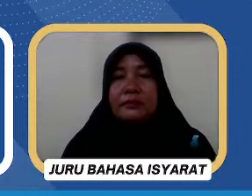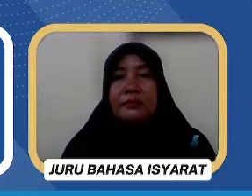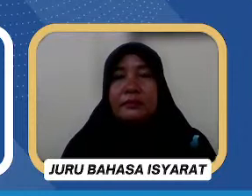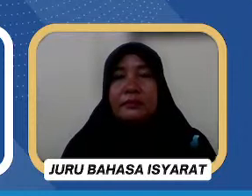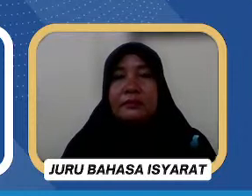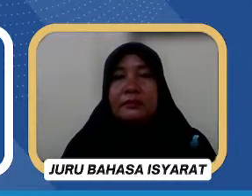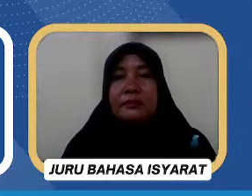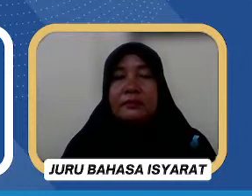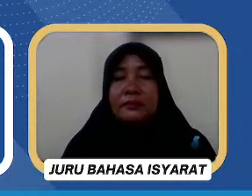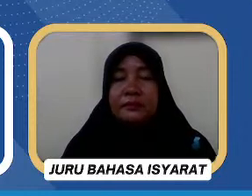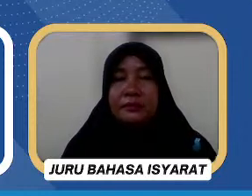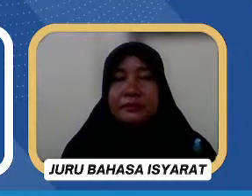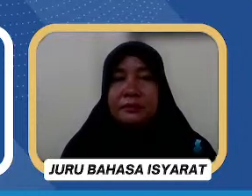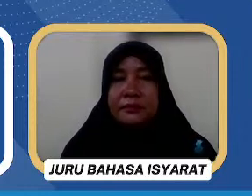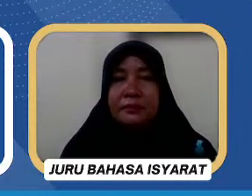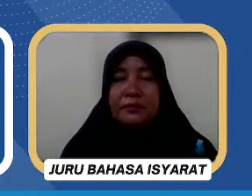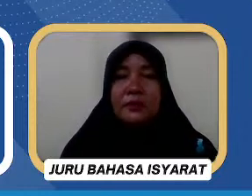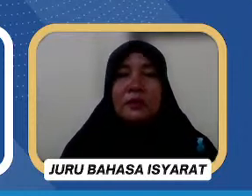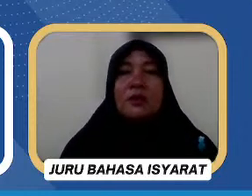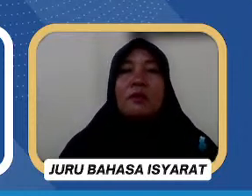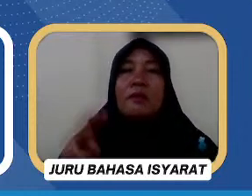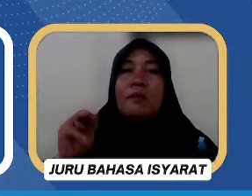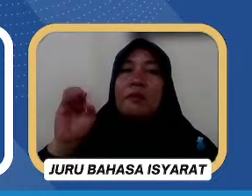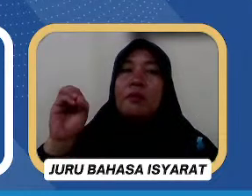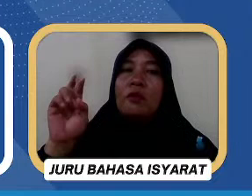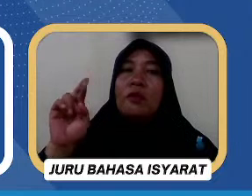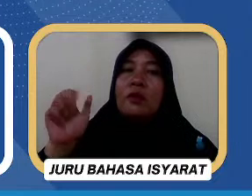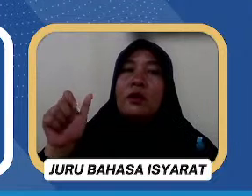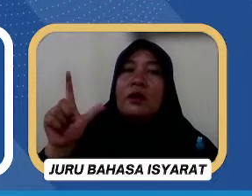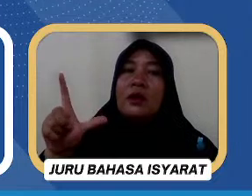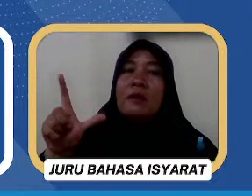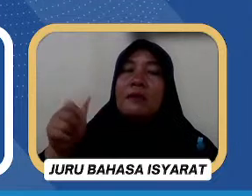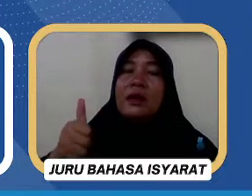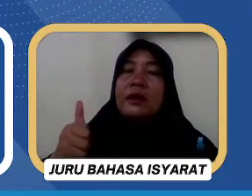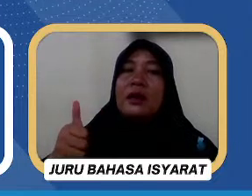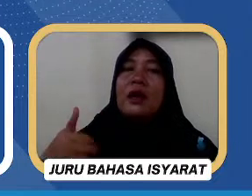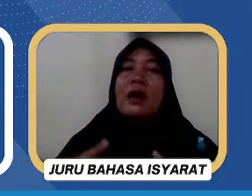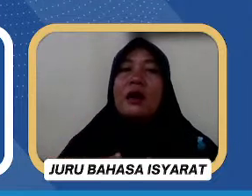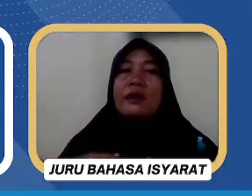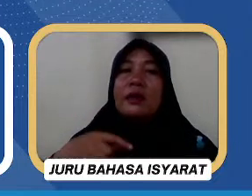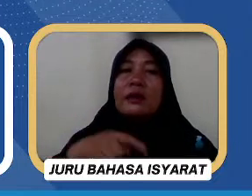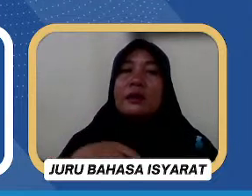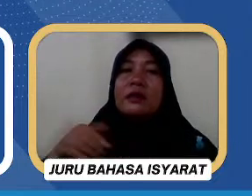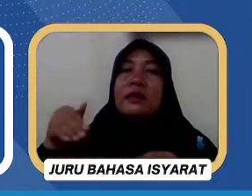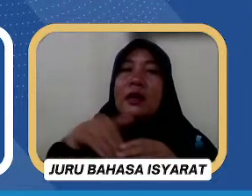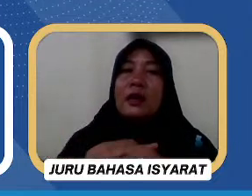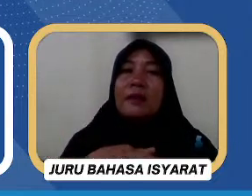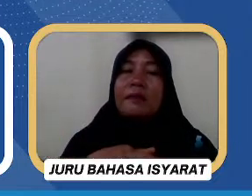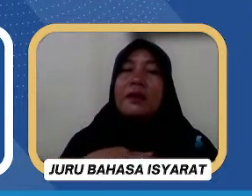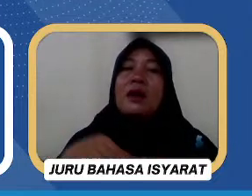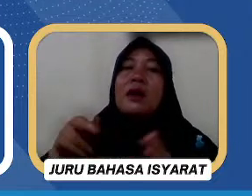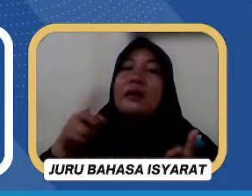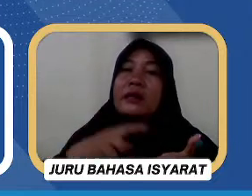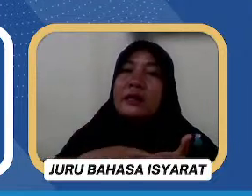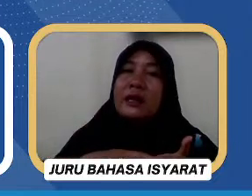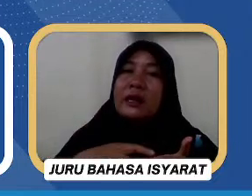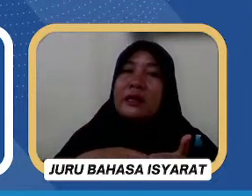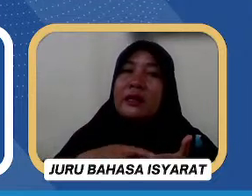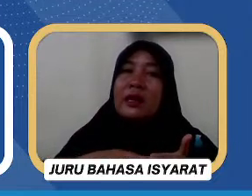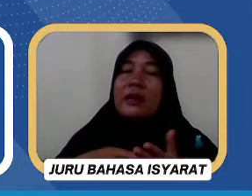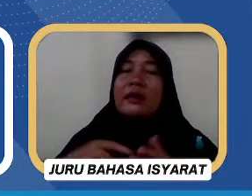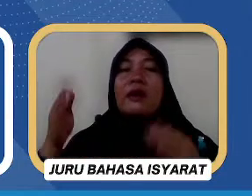dalam Pancasila. Selain itu, yang akan dituangkan dalam butir-butir Pancasila, di situ telah jelas bahwa